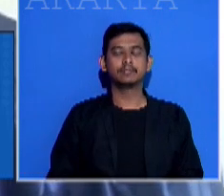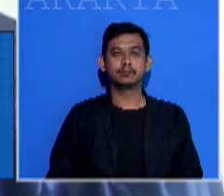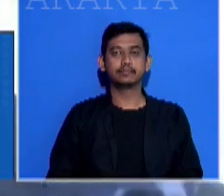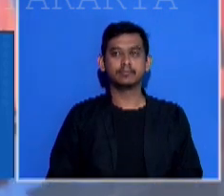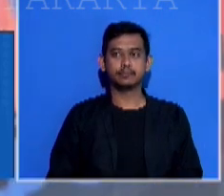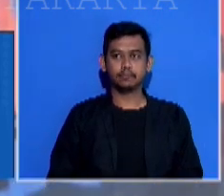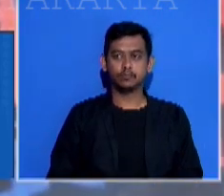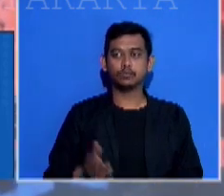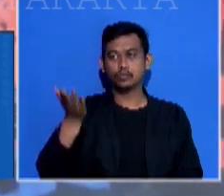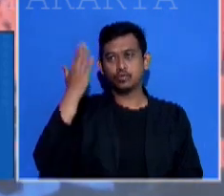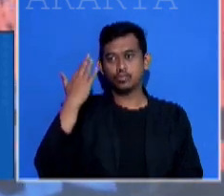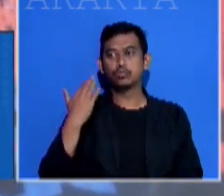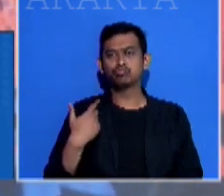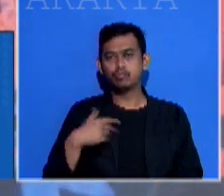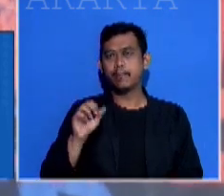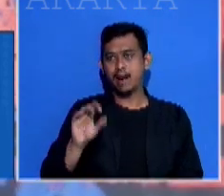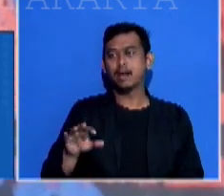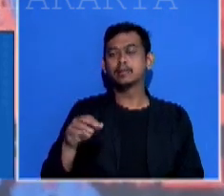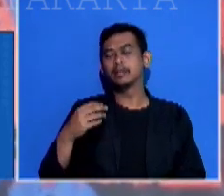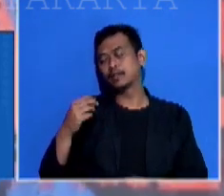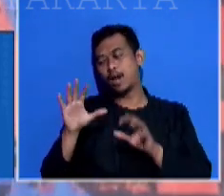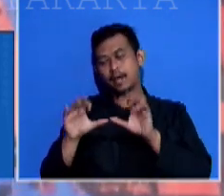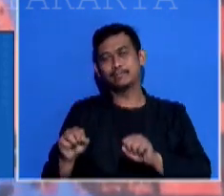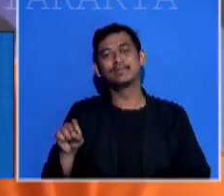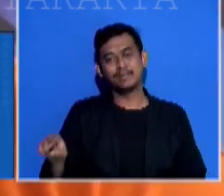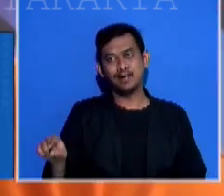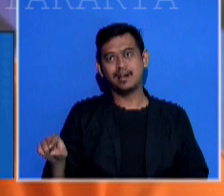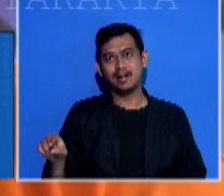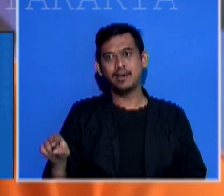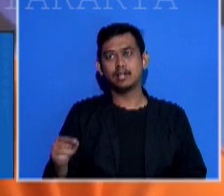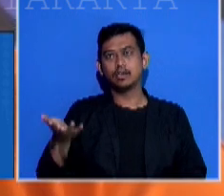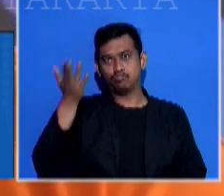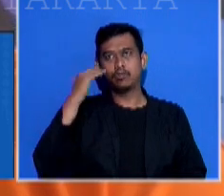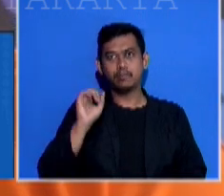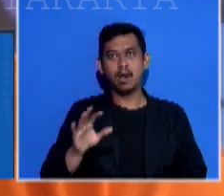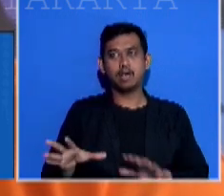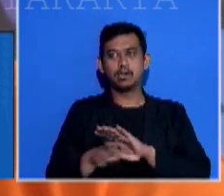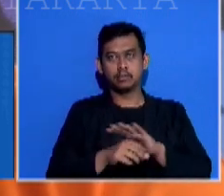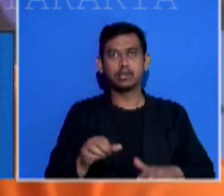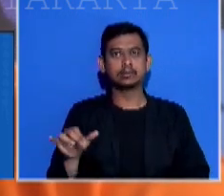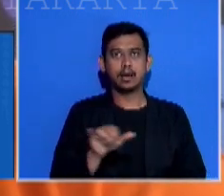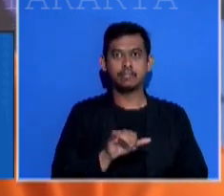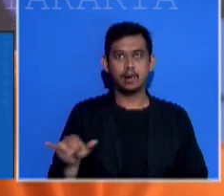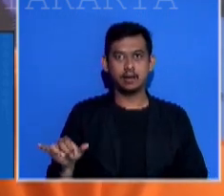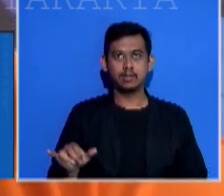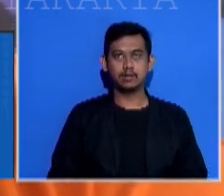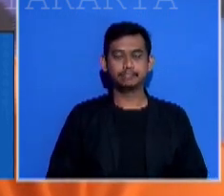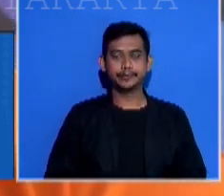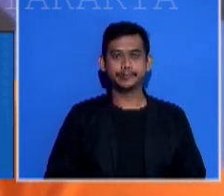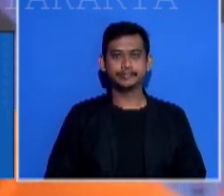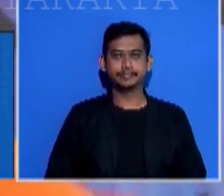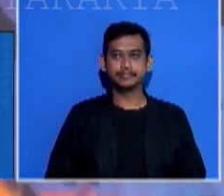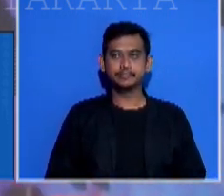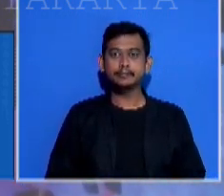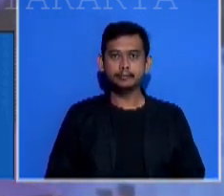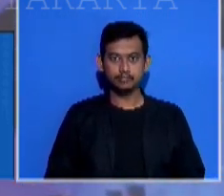Lapas Wirogunan Kota Yogyakarta atas kasus penjualan barang-barang curian karena kehabisan uang saat liburan di Daerah Istimewa Yogyakarta. Setelah bebas dari lapas,